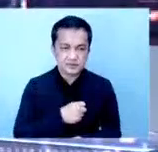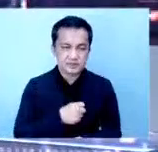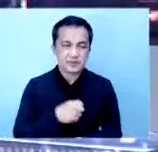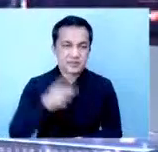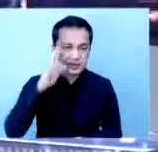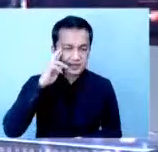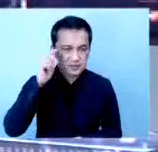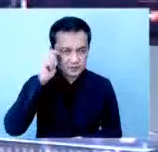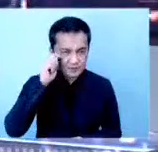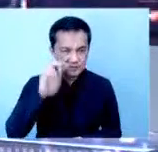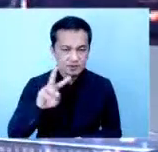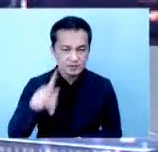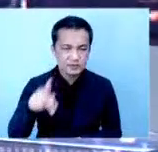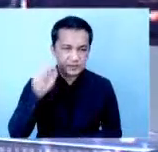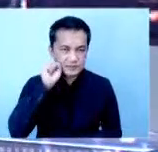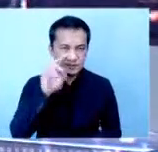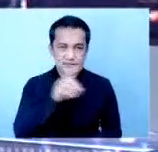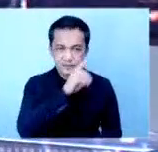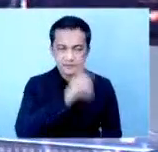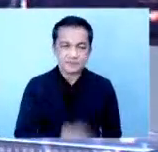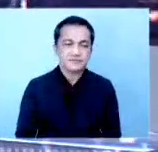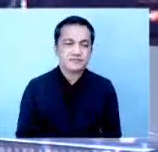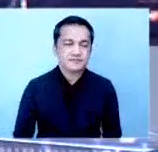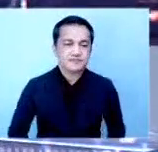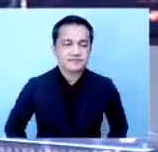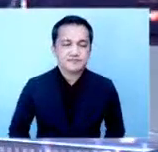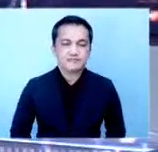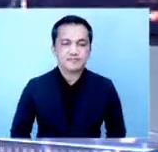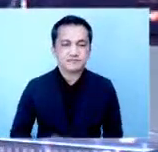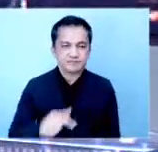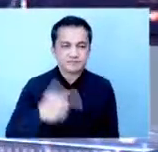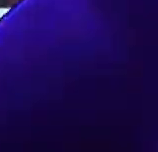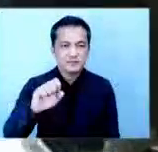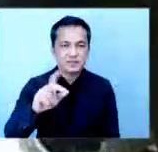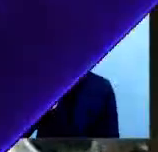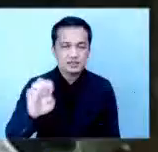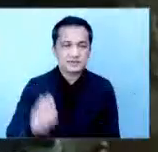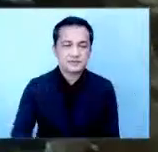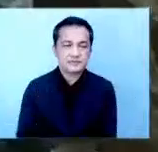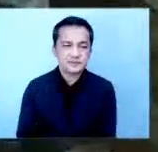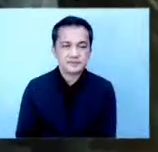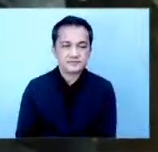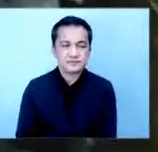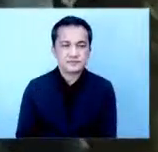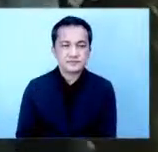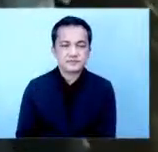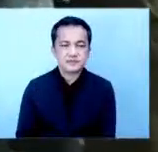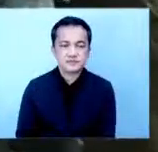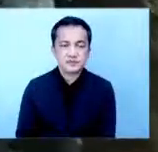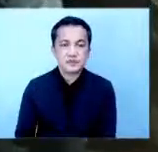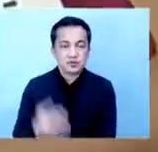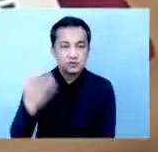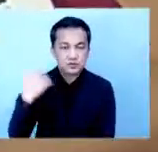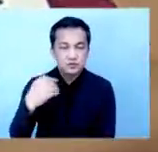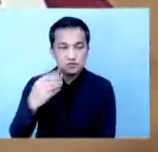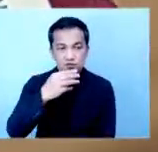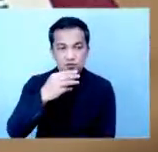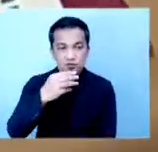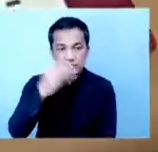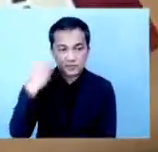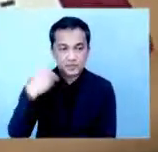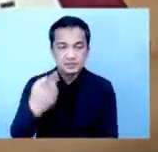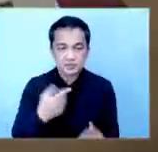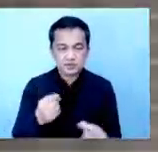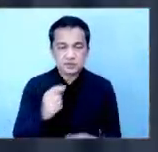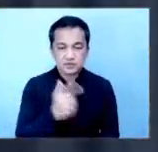at VP Sara Duterte. Nasa frontline na balitang yan si Elaine Pulencio. Kung noong Marso ginawa ang 2028